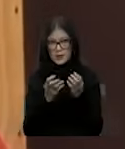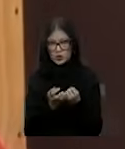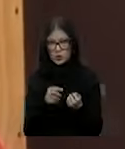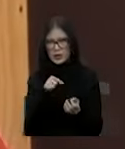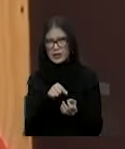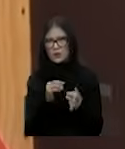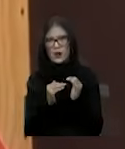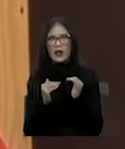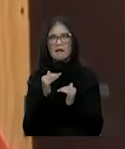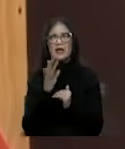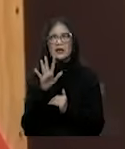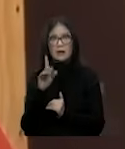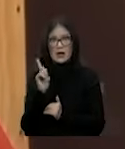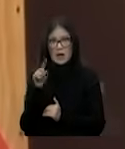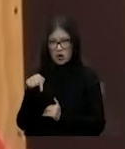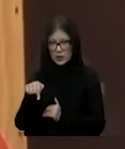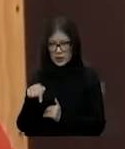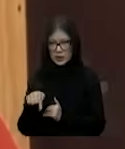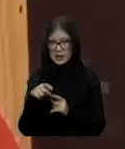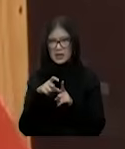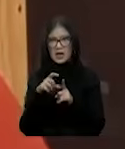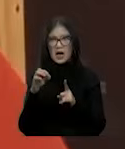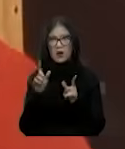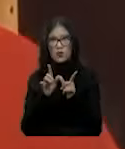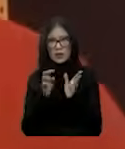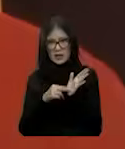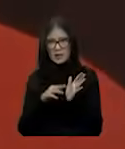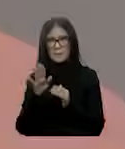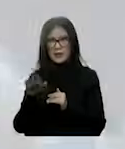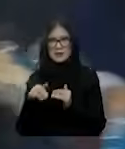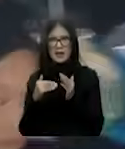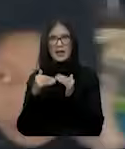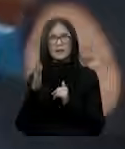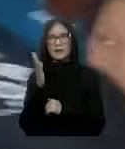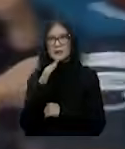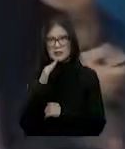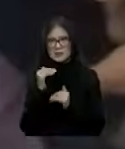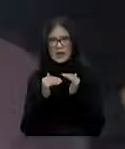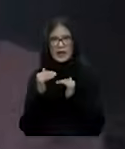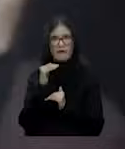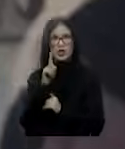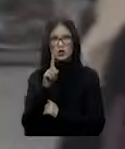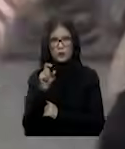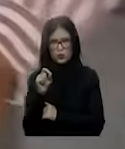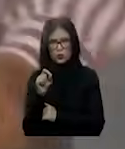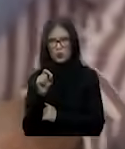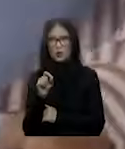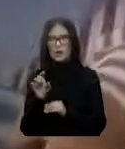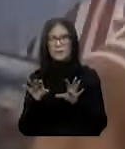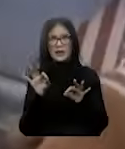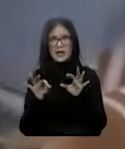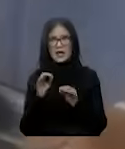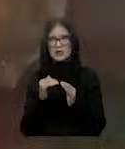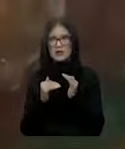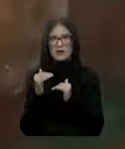levelnya 5, kalau yang Klenger Doer itu lebih pedas lagi, levelnya 10. Ada banyak pilihan level pedas dan yang tertinggi